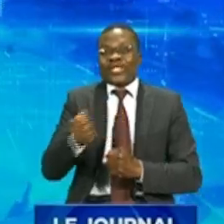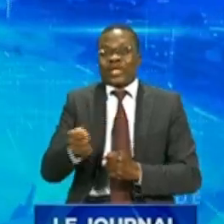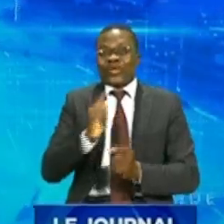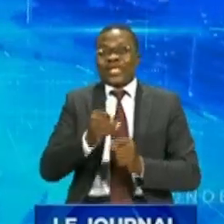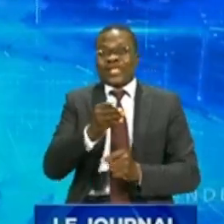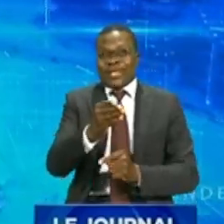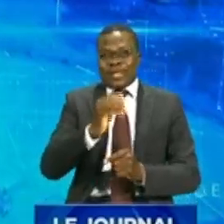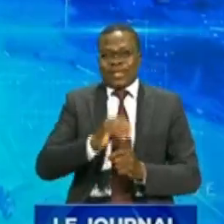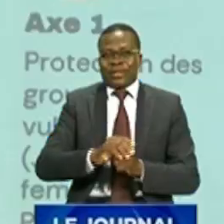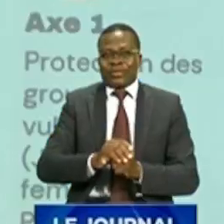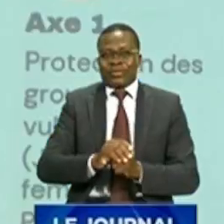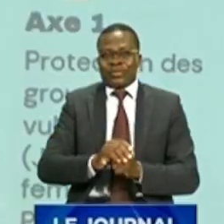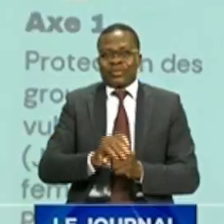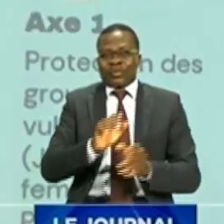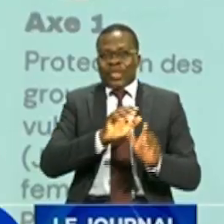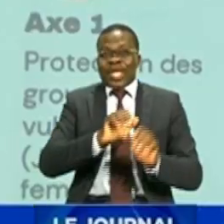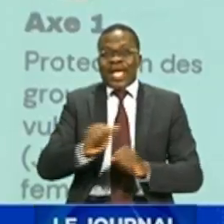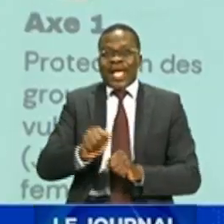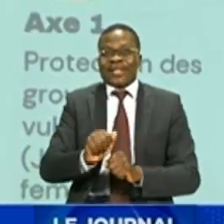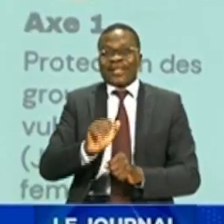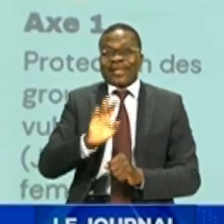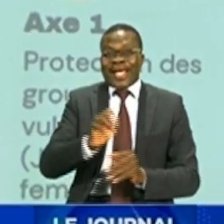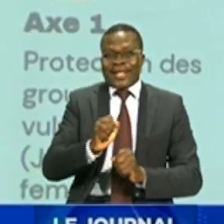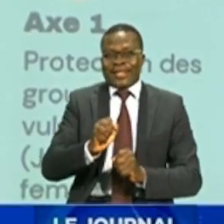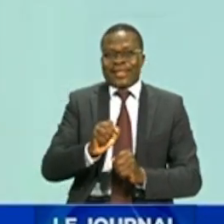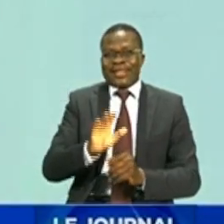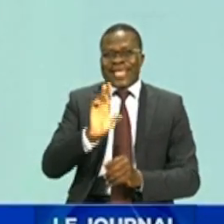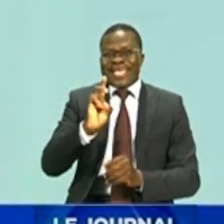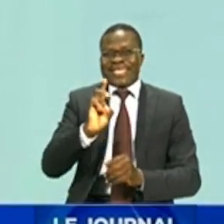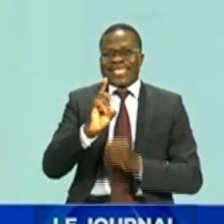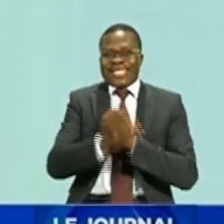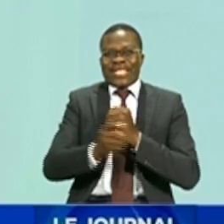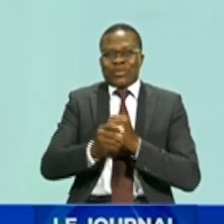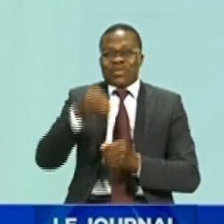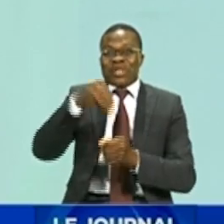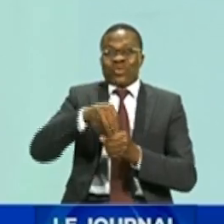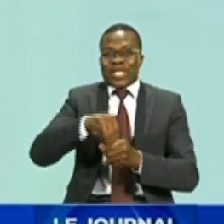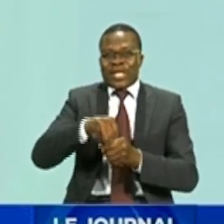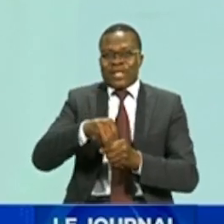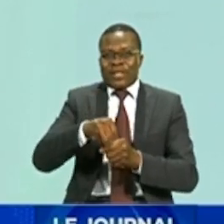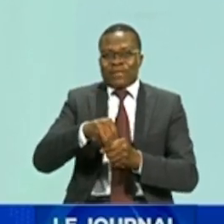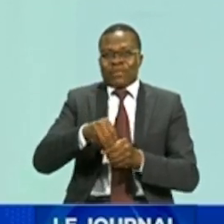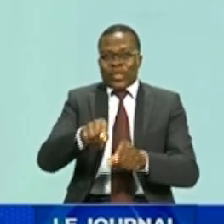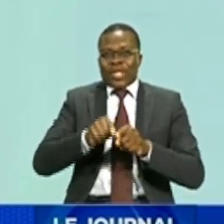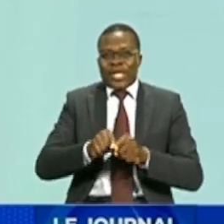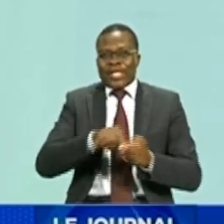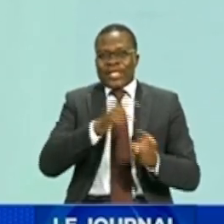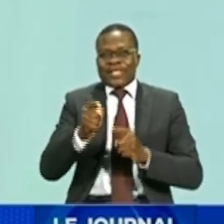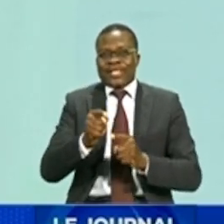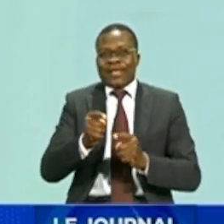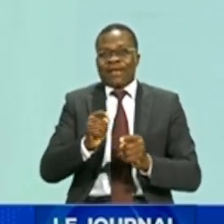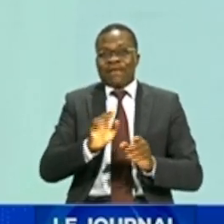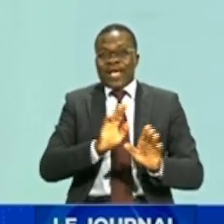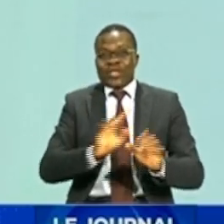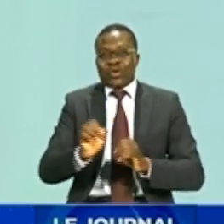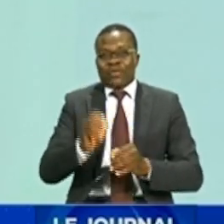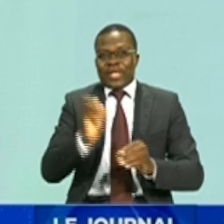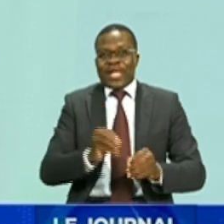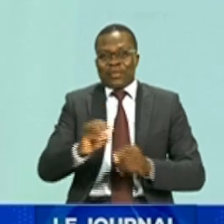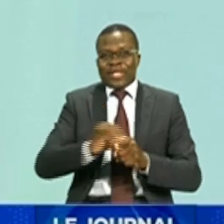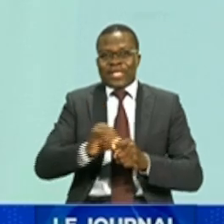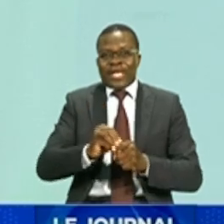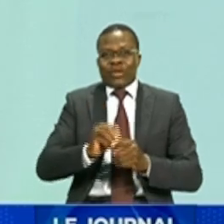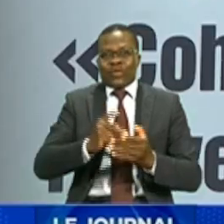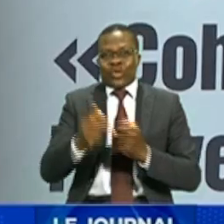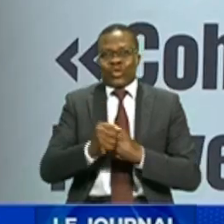Balogun. Axe d'intervention et 7 départements concernés. Ainsi va se décliner la mise en œuvre